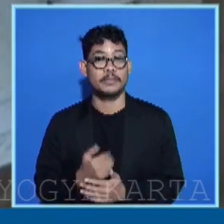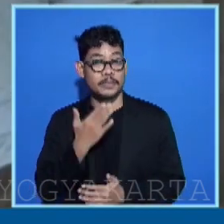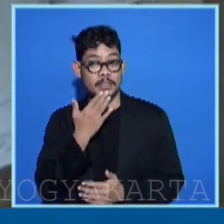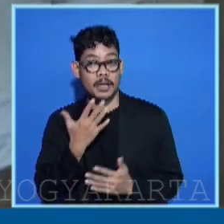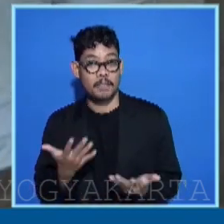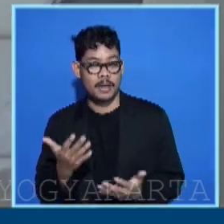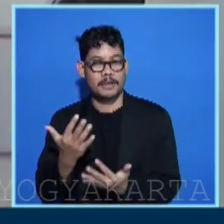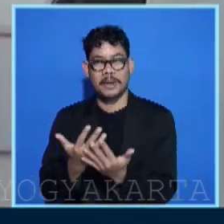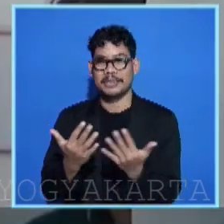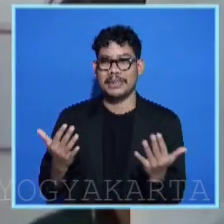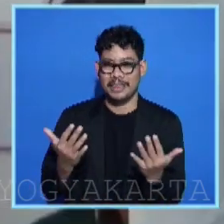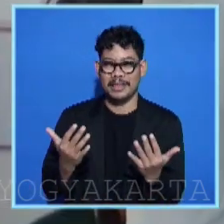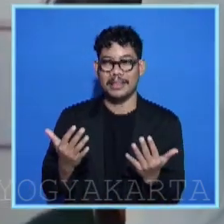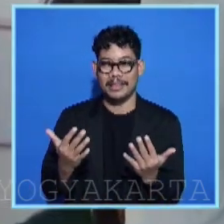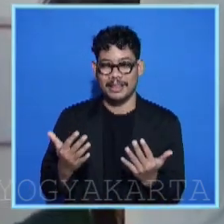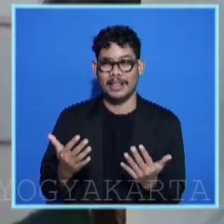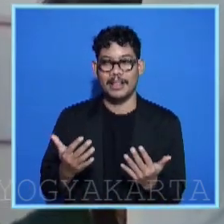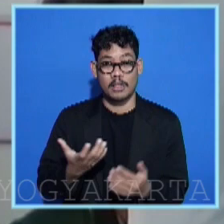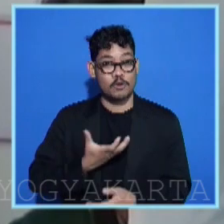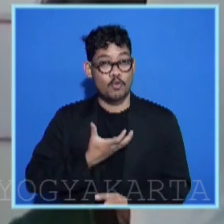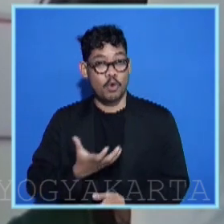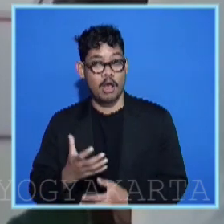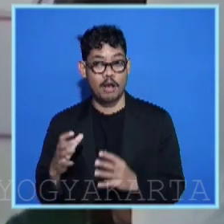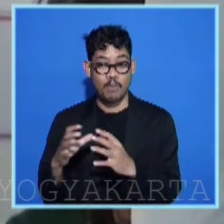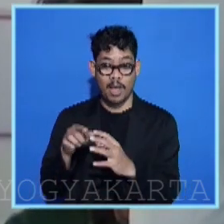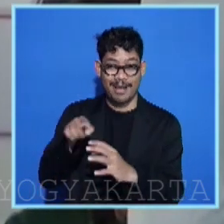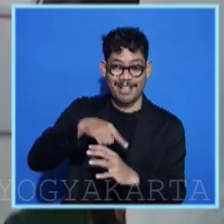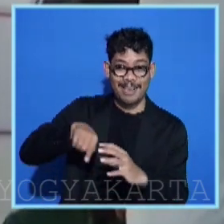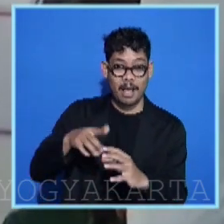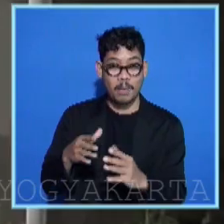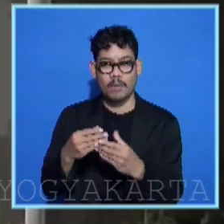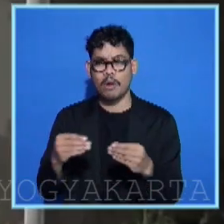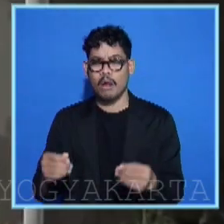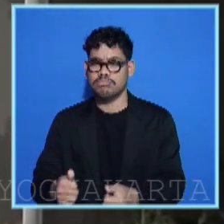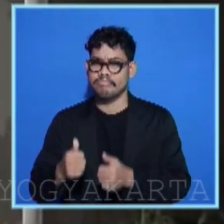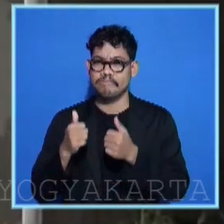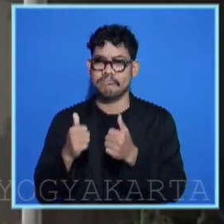k an kan bat kualitas Inggil melon kimjiilarisg pekenan